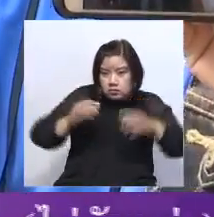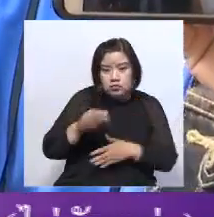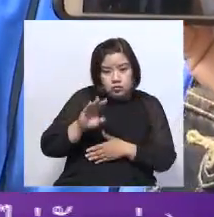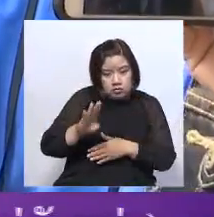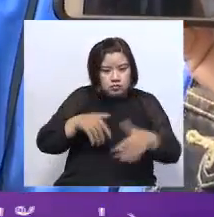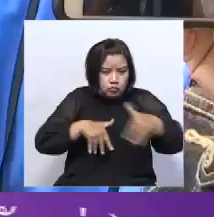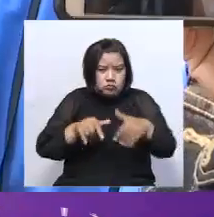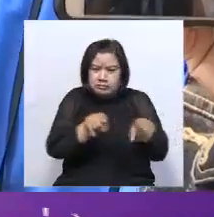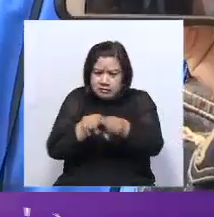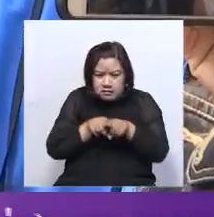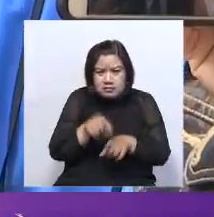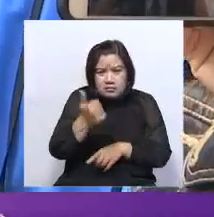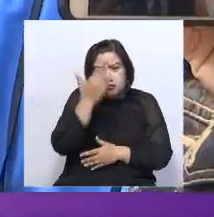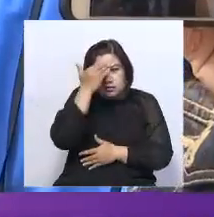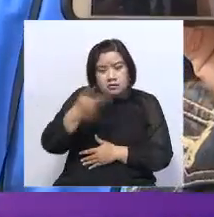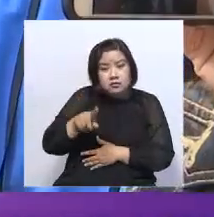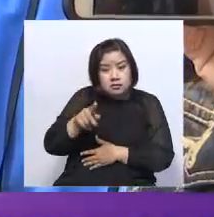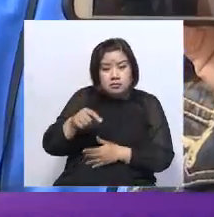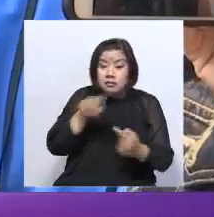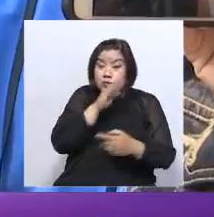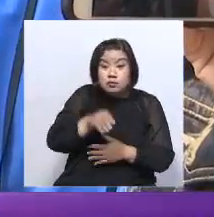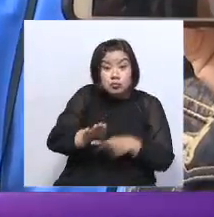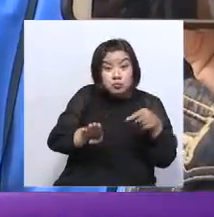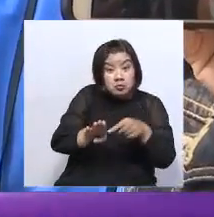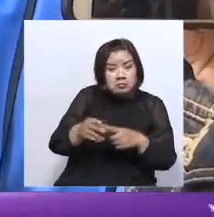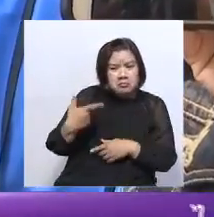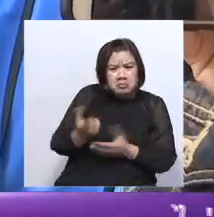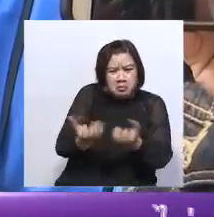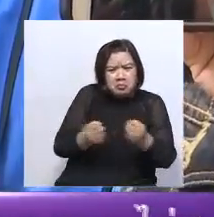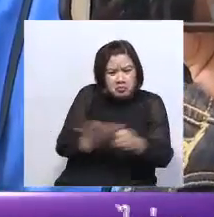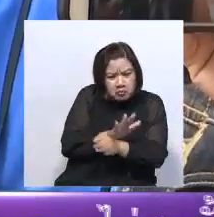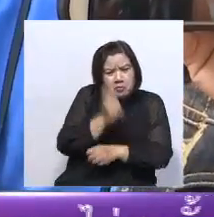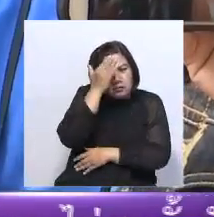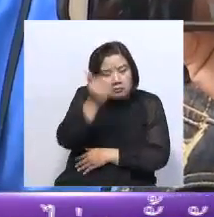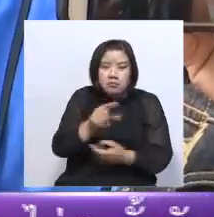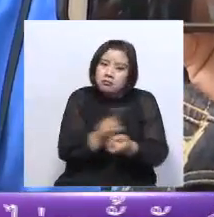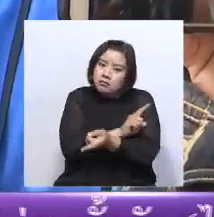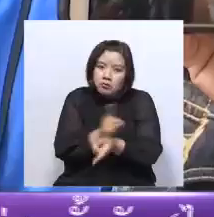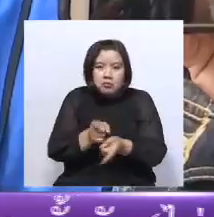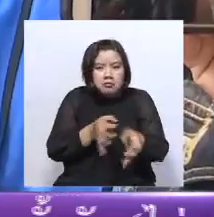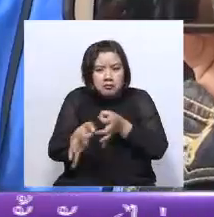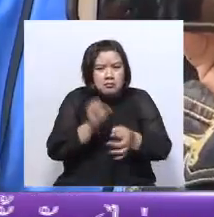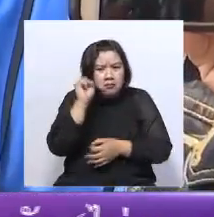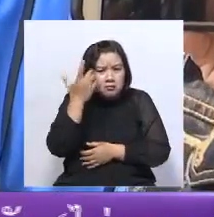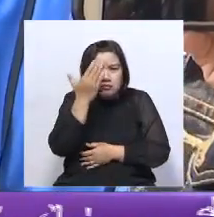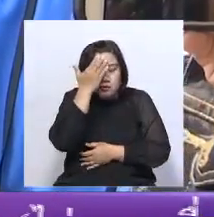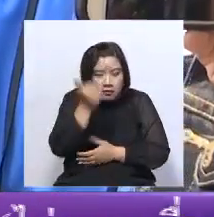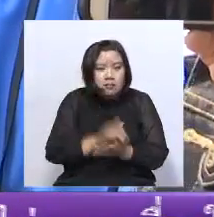องได้ถ้าคุณเอาแต่คุณได้เนี่ยอธิบายกับสังคมยากนะมันเนี่ยมันก็กำลังหามาสู่จุดที่ว่า